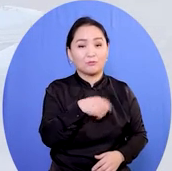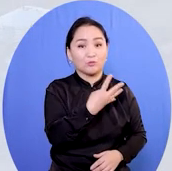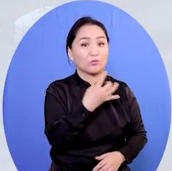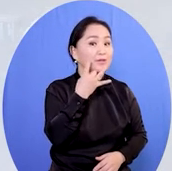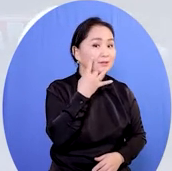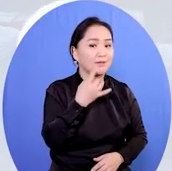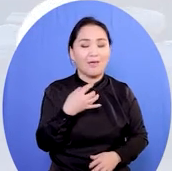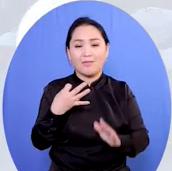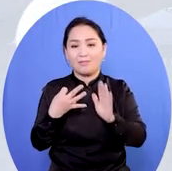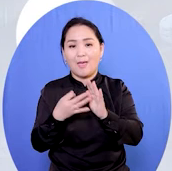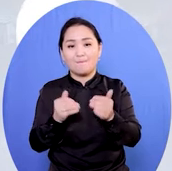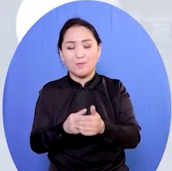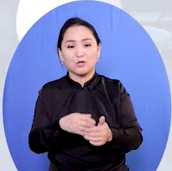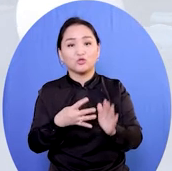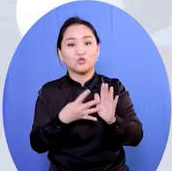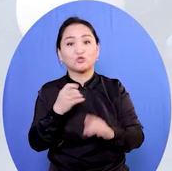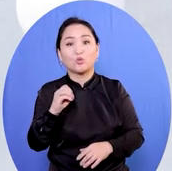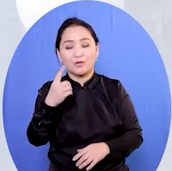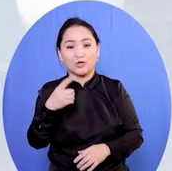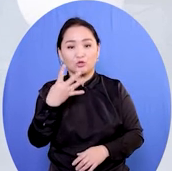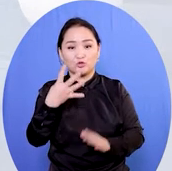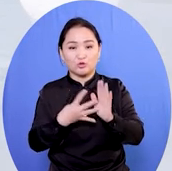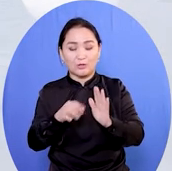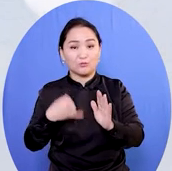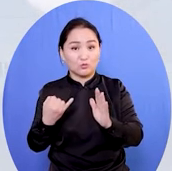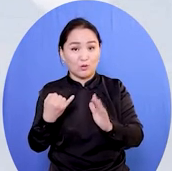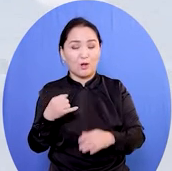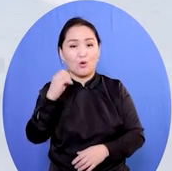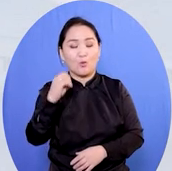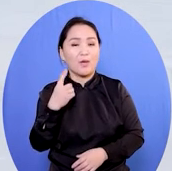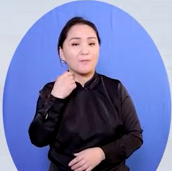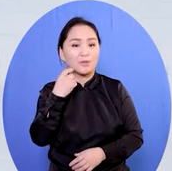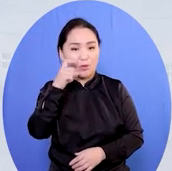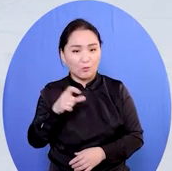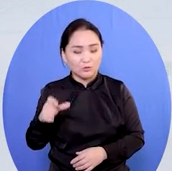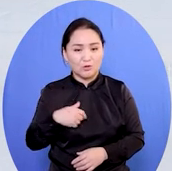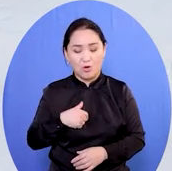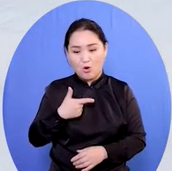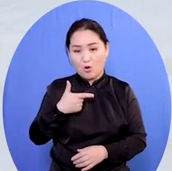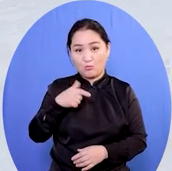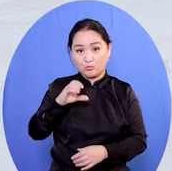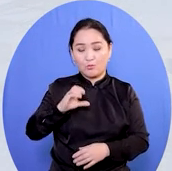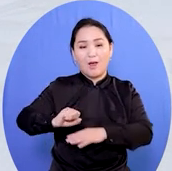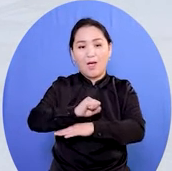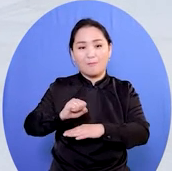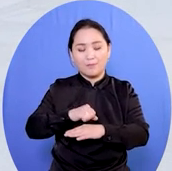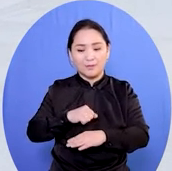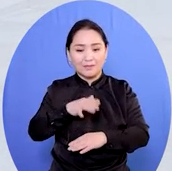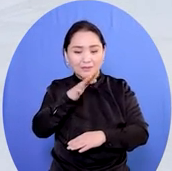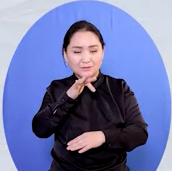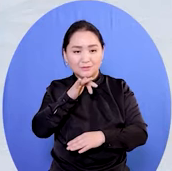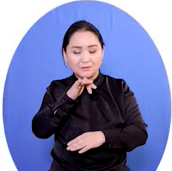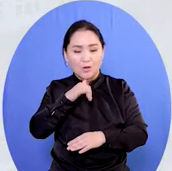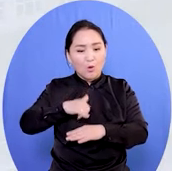нь эрэгтэйчүүд, 8,901 буюу 49.6% нь эмэгтэйчүүд байна. Говьсүмбэр аймгийн хүн ам нь насны хувьд